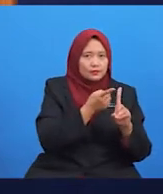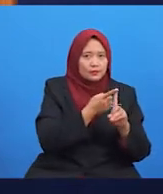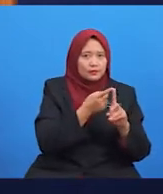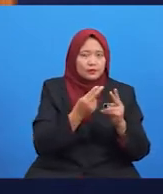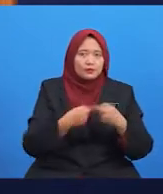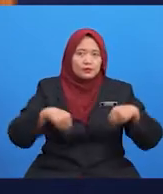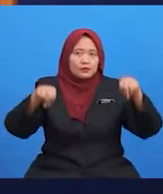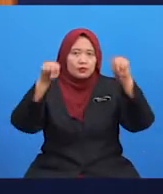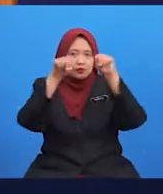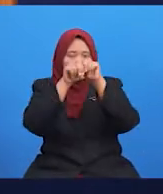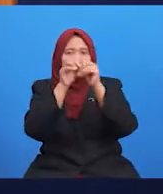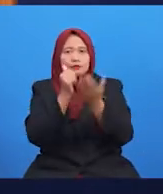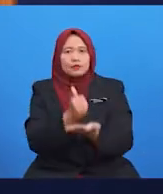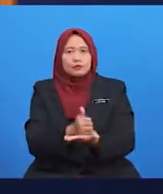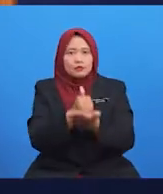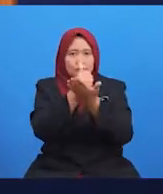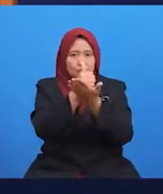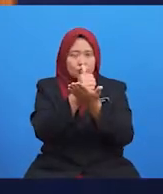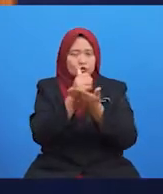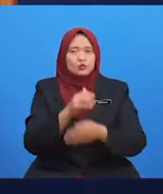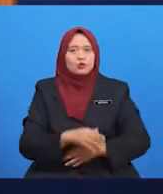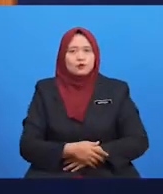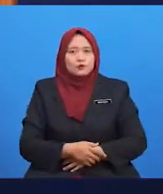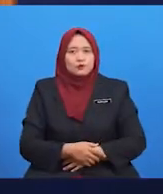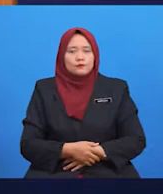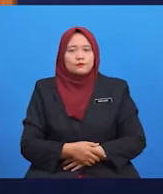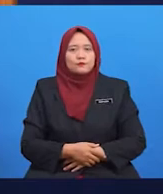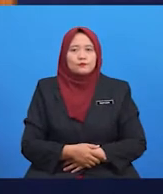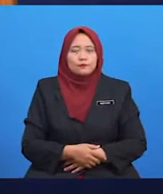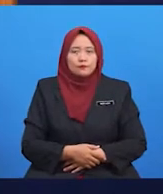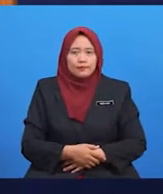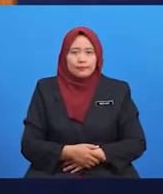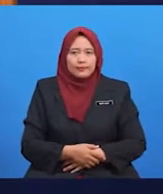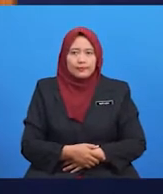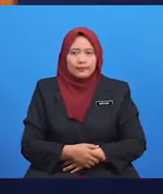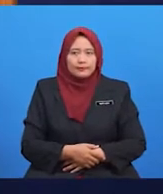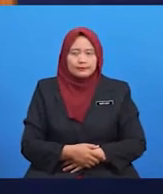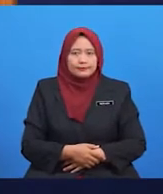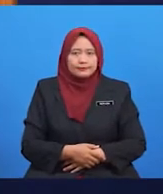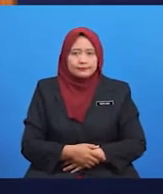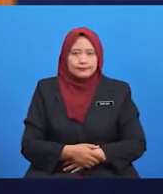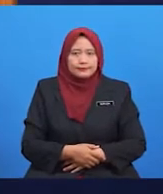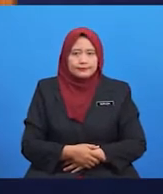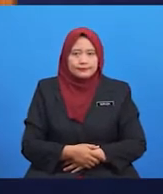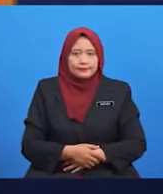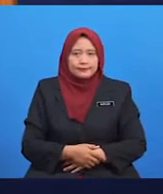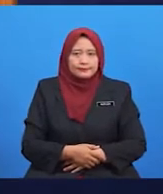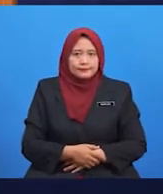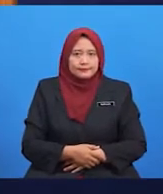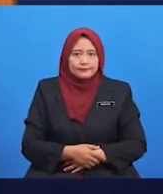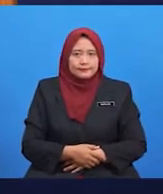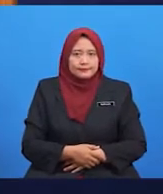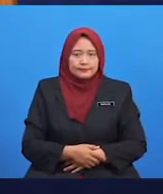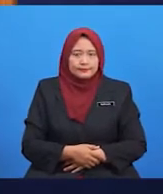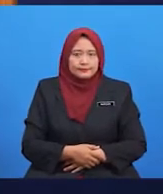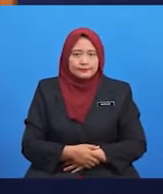nilai saling membantu. Sikap saling membantu, walaupun tidak mengenali antara satu sama lain,